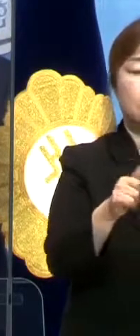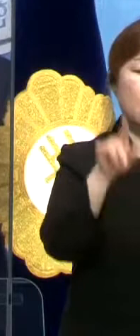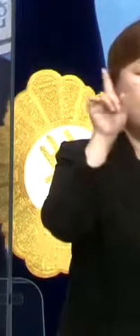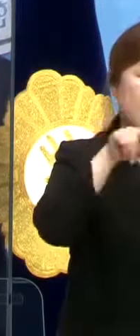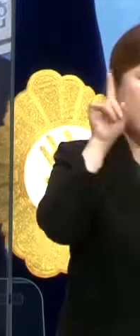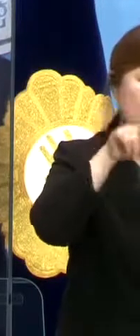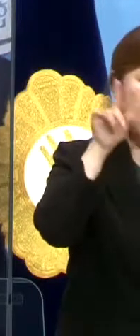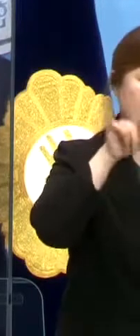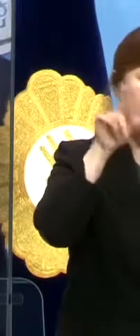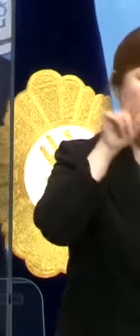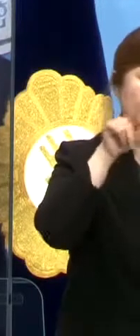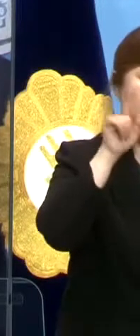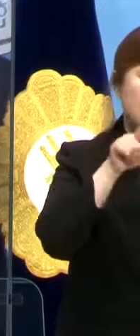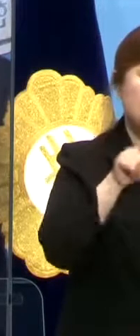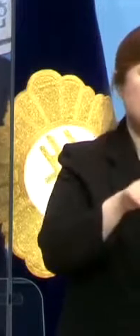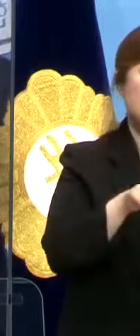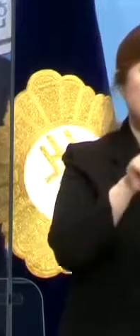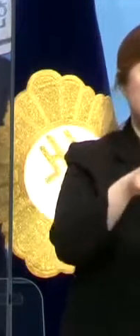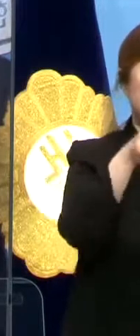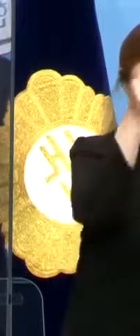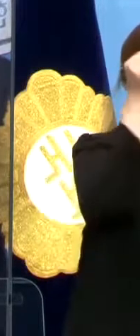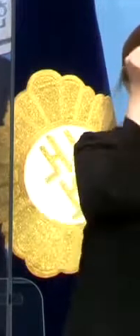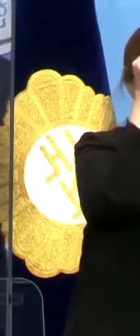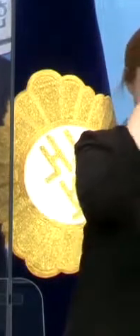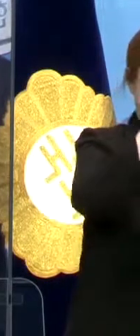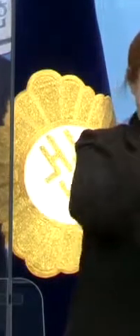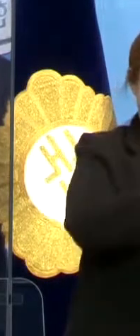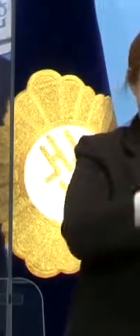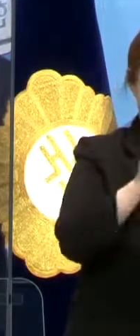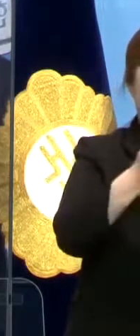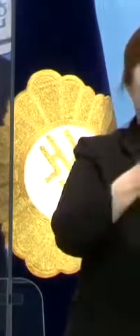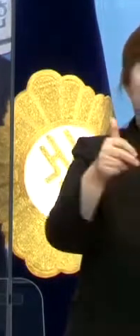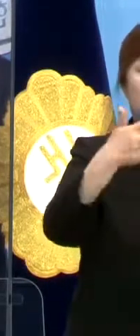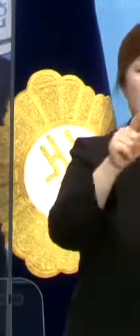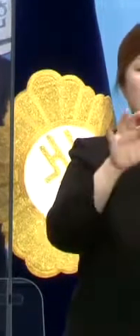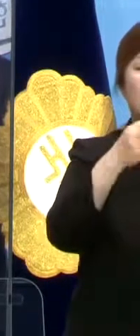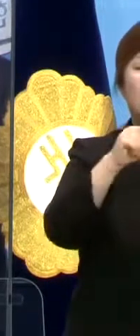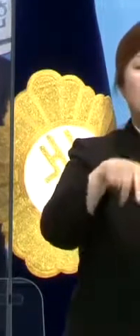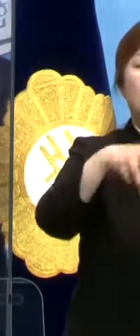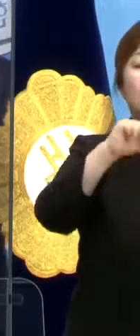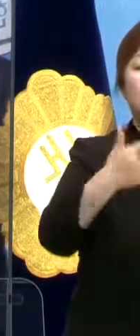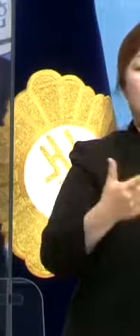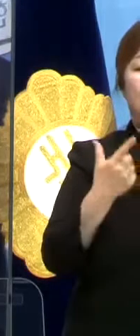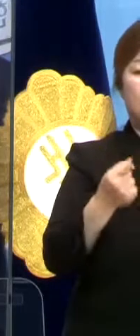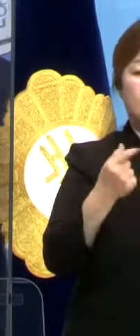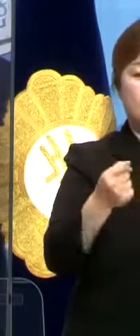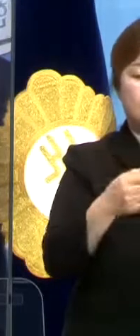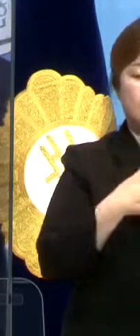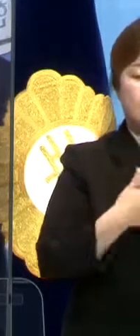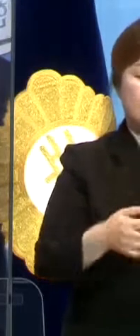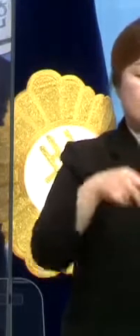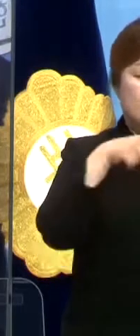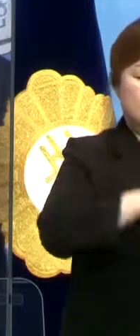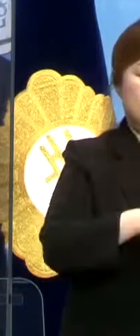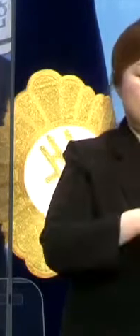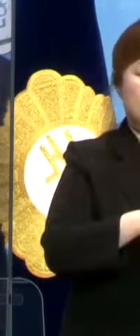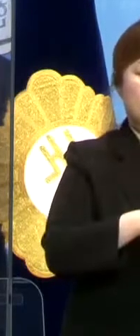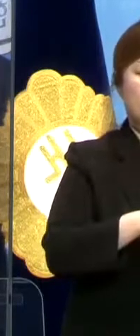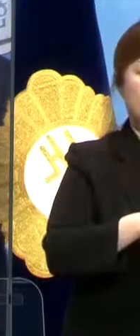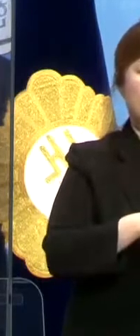매일매일 고장도 쭌 씨와 같이 매일매일 자신의 식물을 갈아 넘는